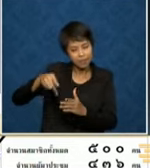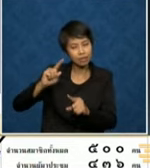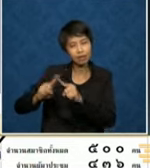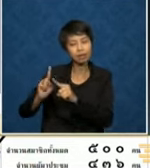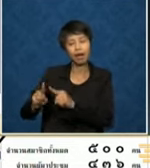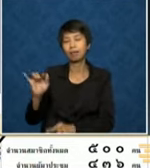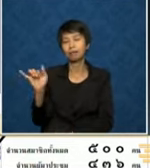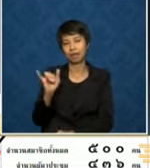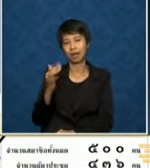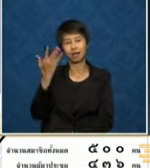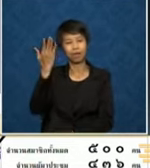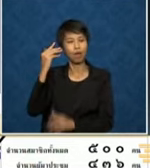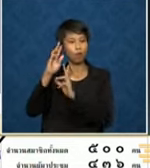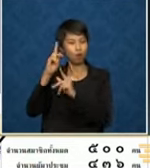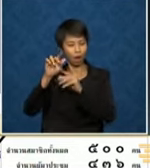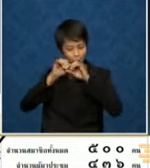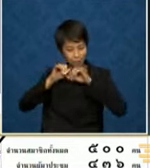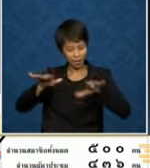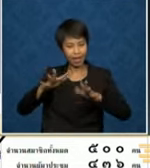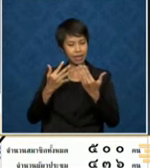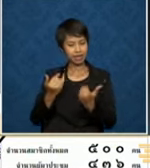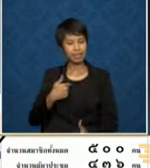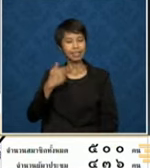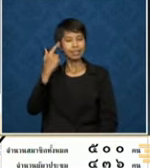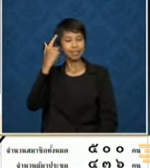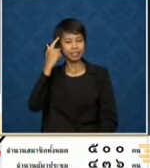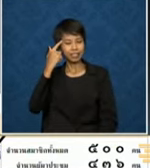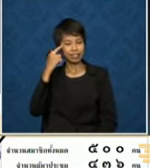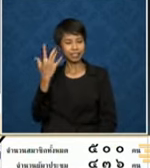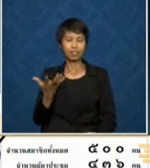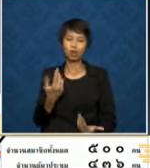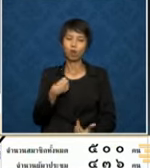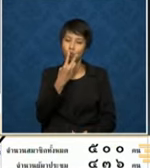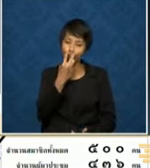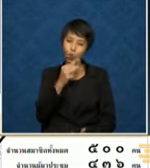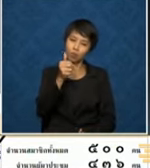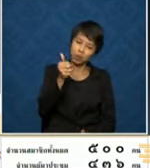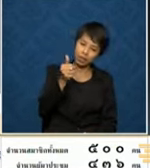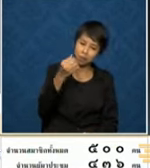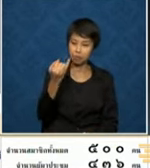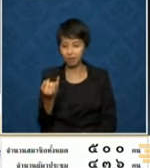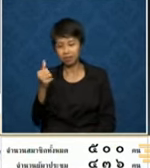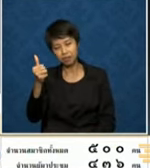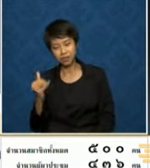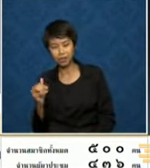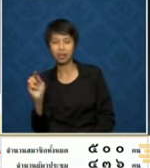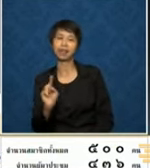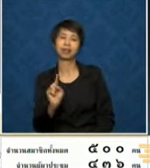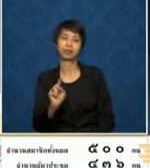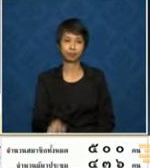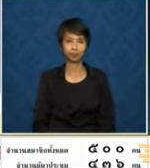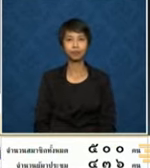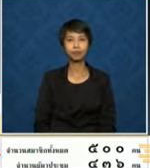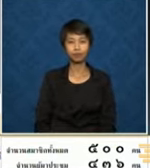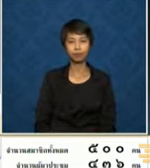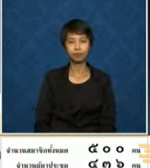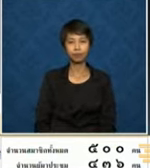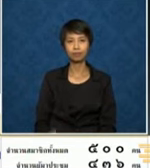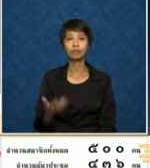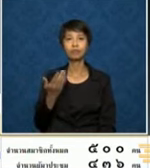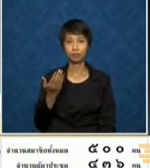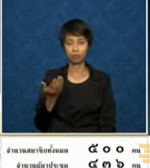สื่อต่างๆออกข่าวกันเราให้ความเป็นธรรมครับเรามาวิเคราะห์ข้อดีข้อเสียและมาชั่งน้ำหนักในการตัดสินใจครับท่านประธานครับ